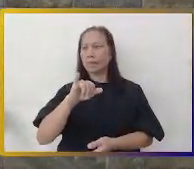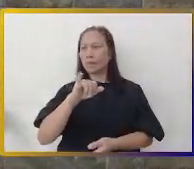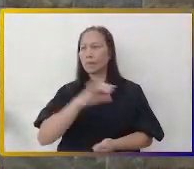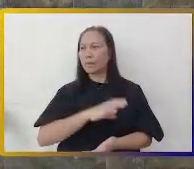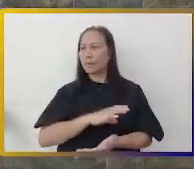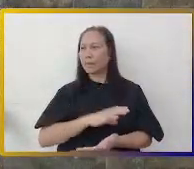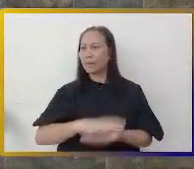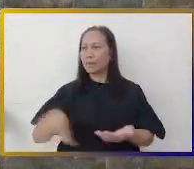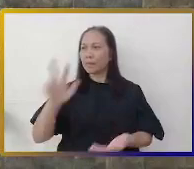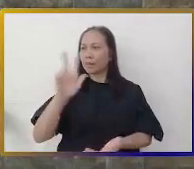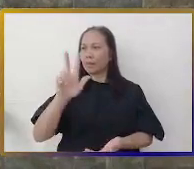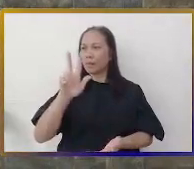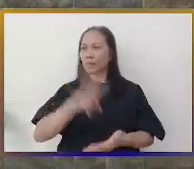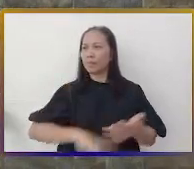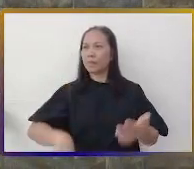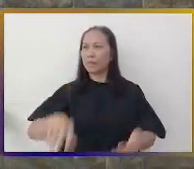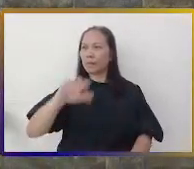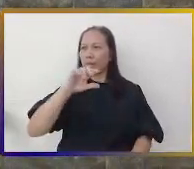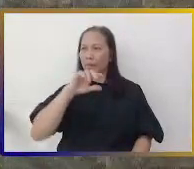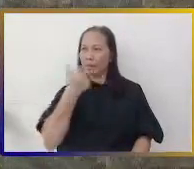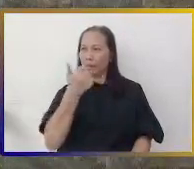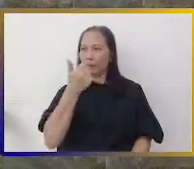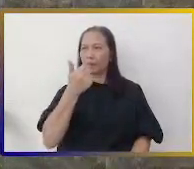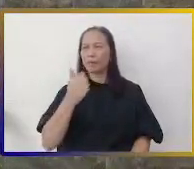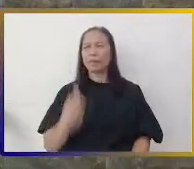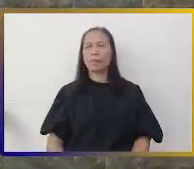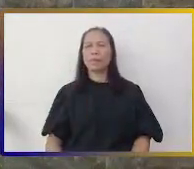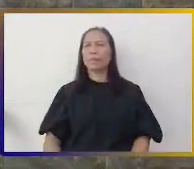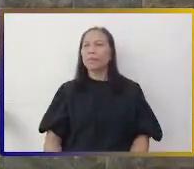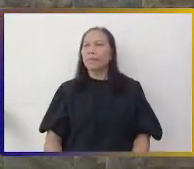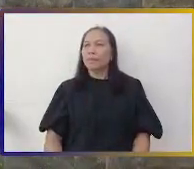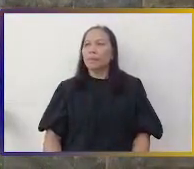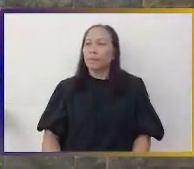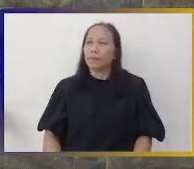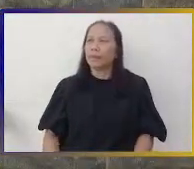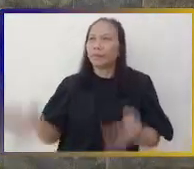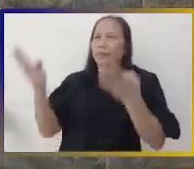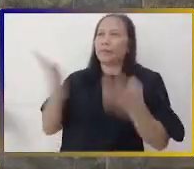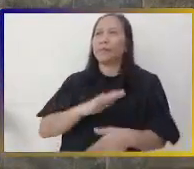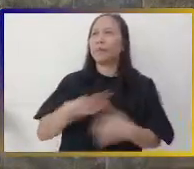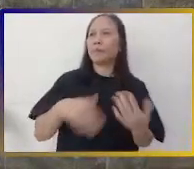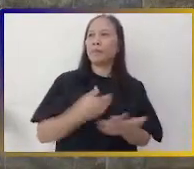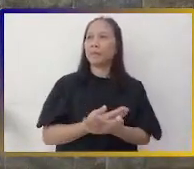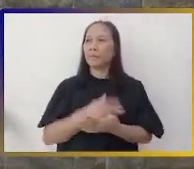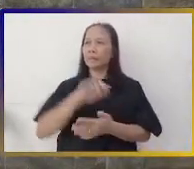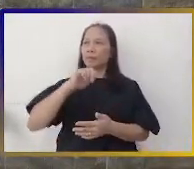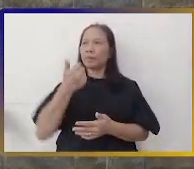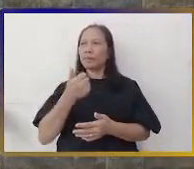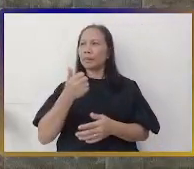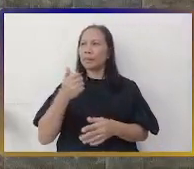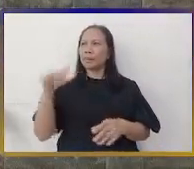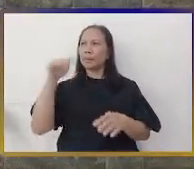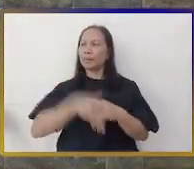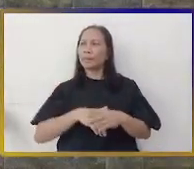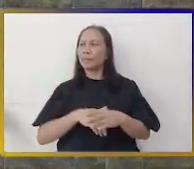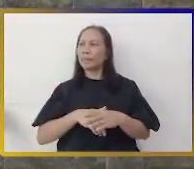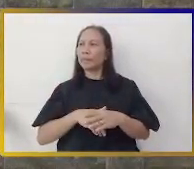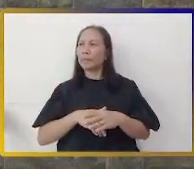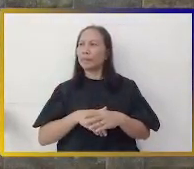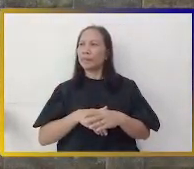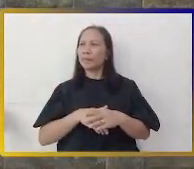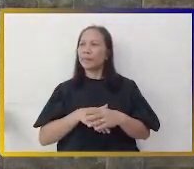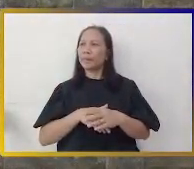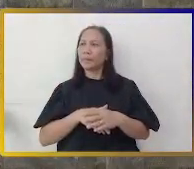malakai chapter 3 verse number 10 are you there Amen bring you all the tights in to